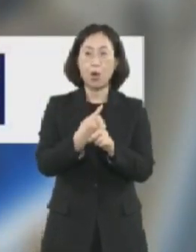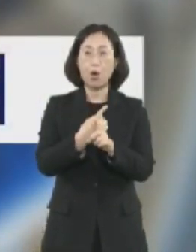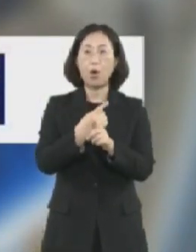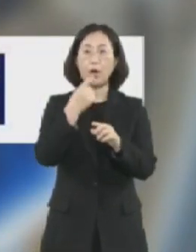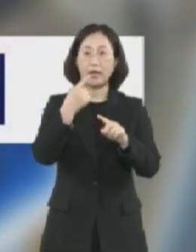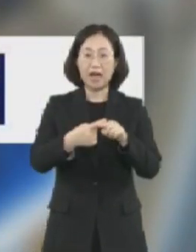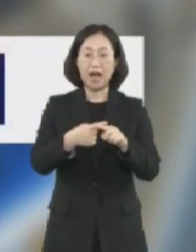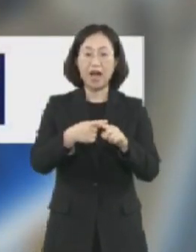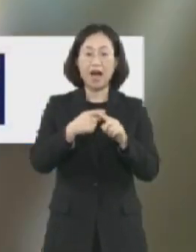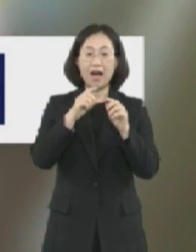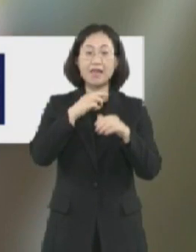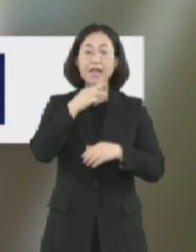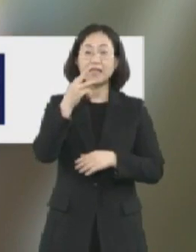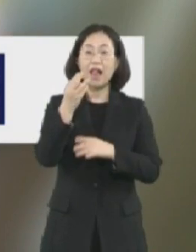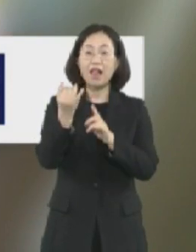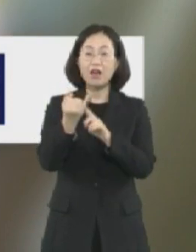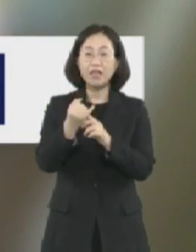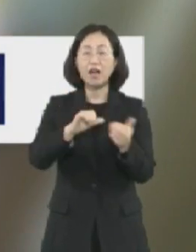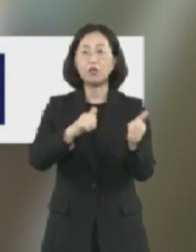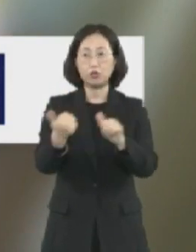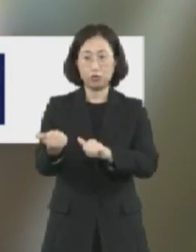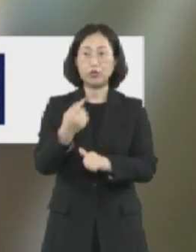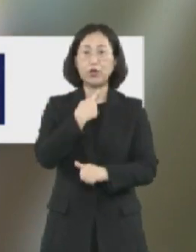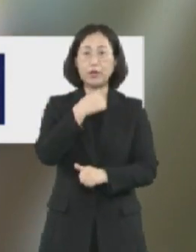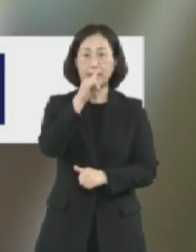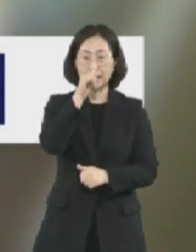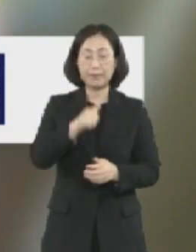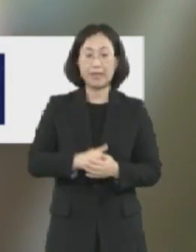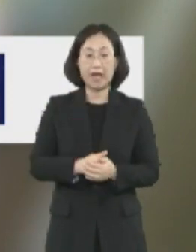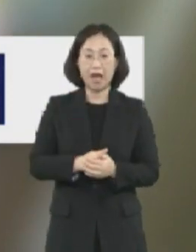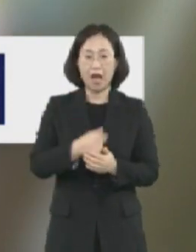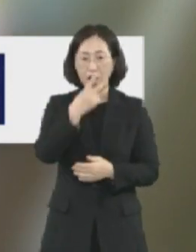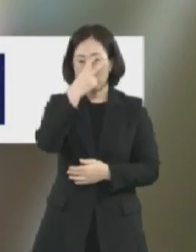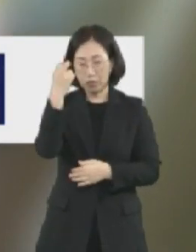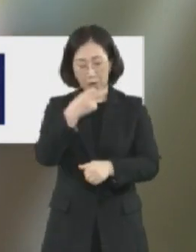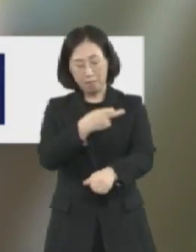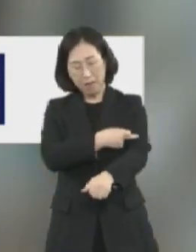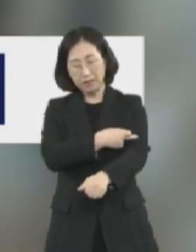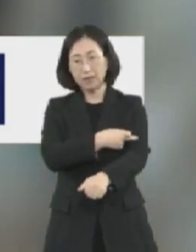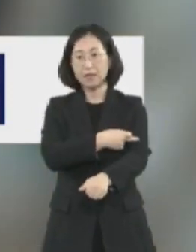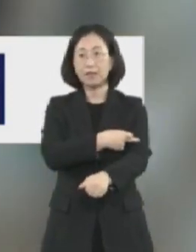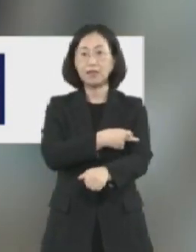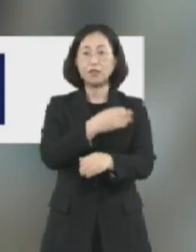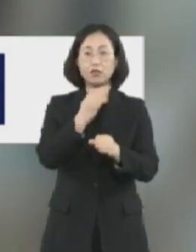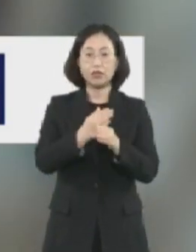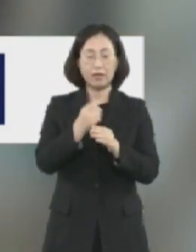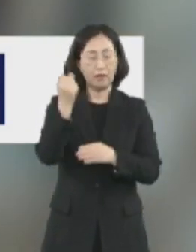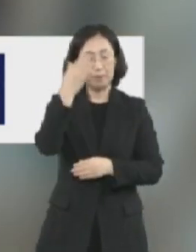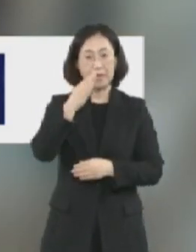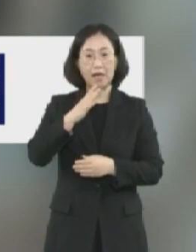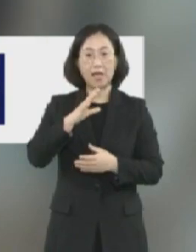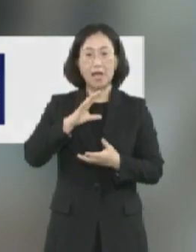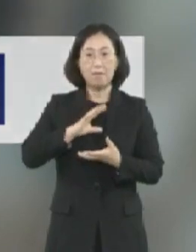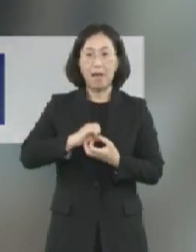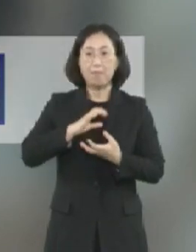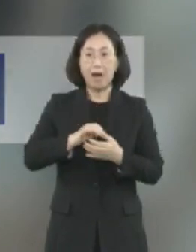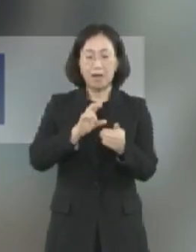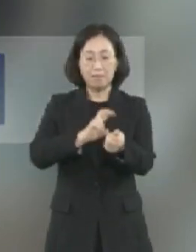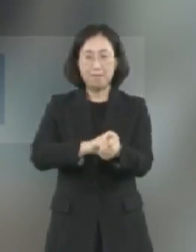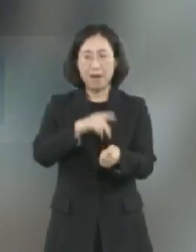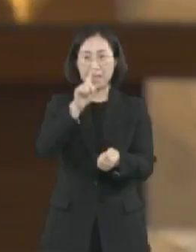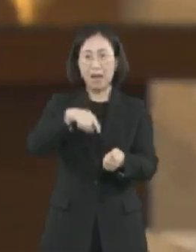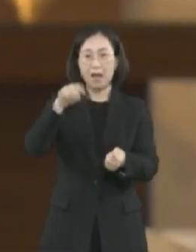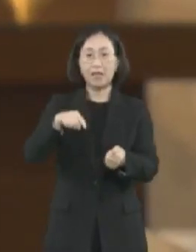30개월 여자아이가 끝내 숨지는 일이 있었습니다. 수면 마취를 한 상태에서 갑자기 맥박이 빨라지고